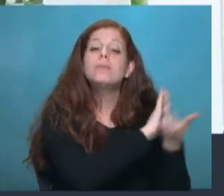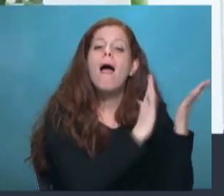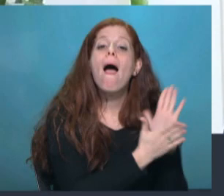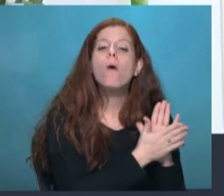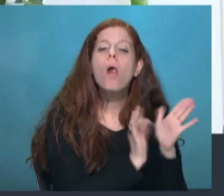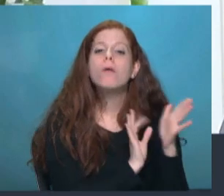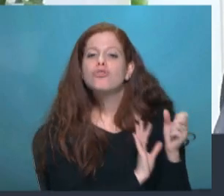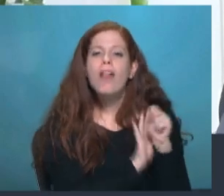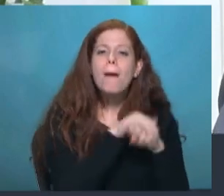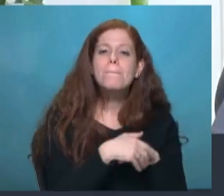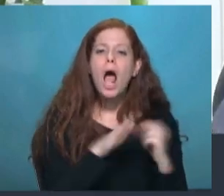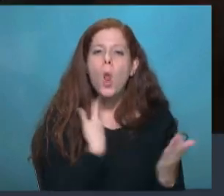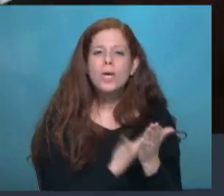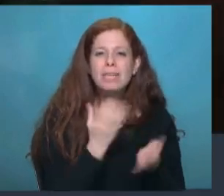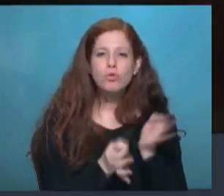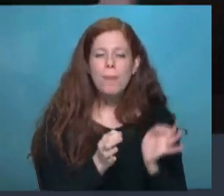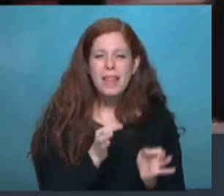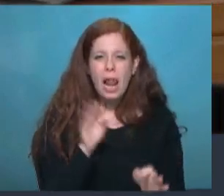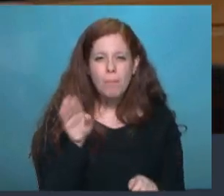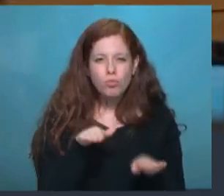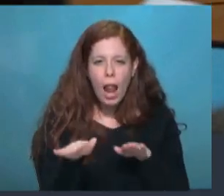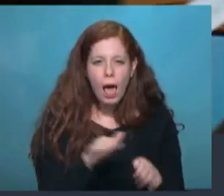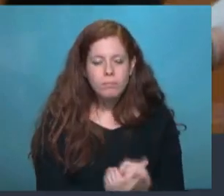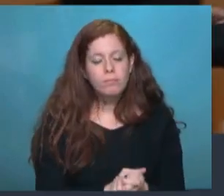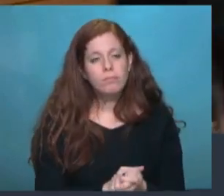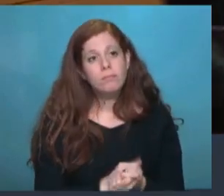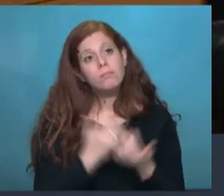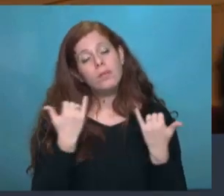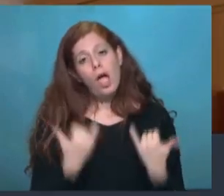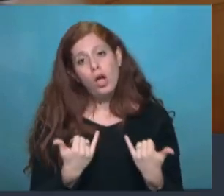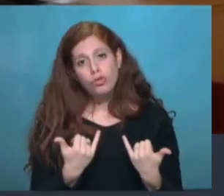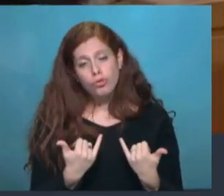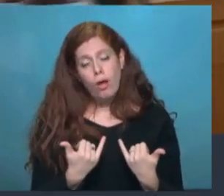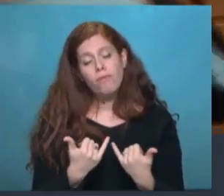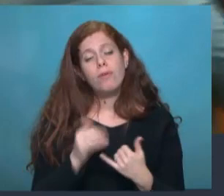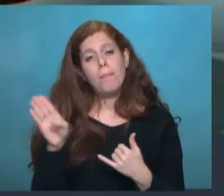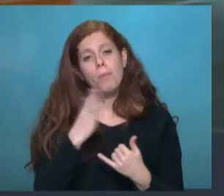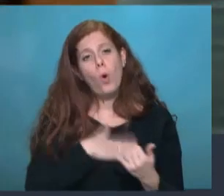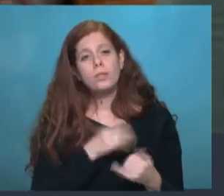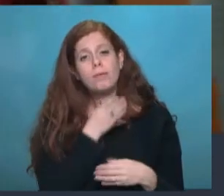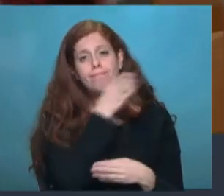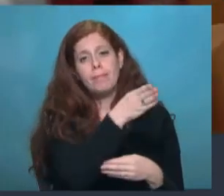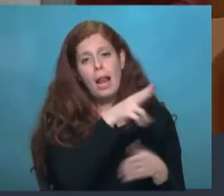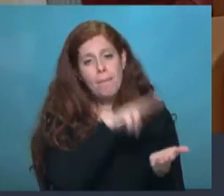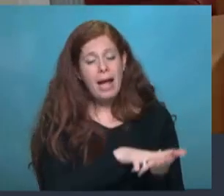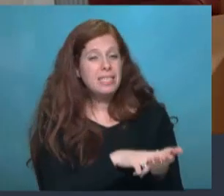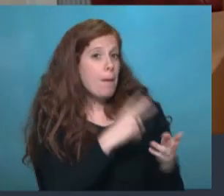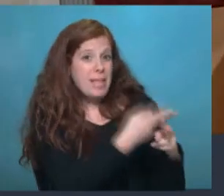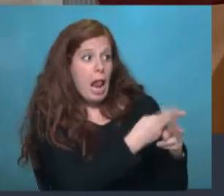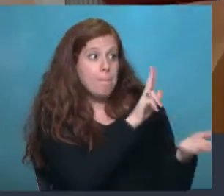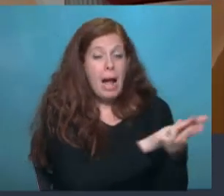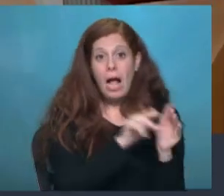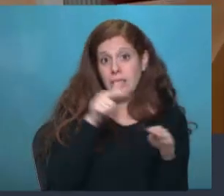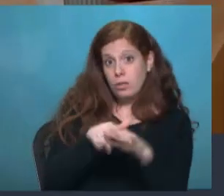להשפיע על היועץ המשפטי לממשלה. כעת פניו של נתניהו לבגץ, שבדרך כלל לא מתערב בהחלטות כאלה, במקרה